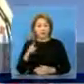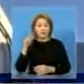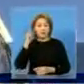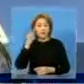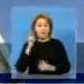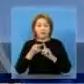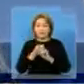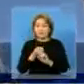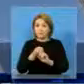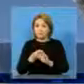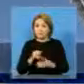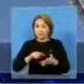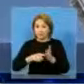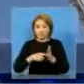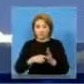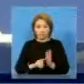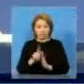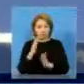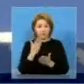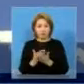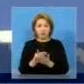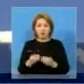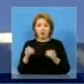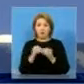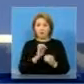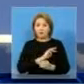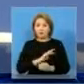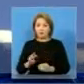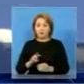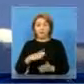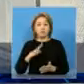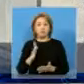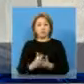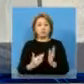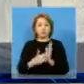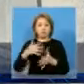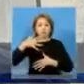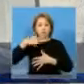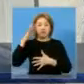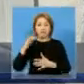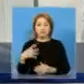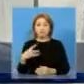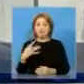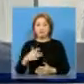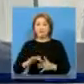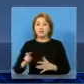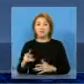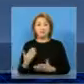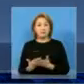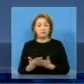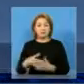байланыспен қамтамасыз ету мақсатында тұрғызылған. Құны 10 миллион теңгеден асады. Биіктігі 25 метр болатын құрылғының